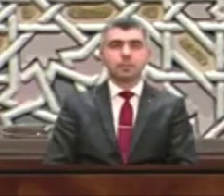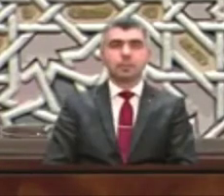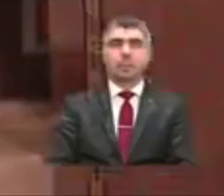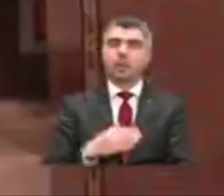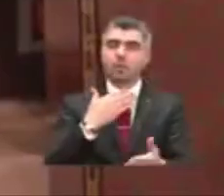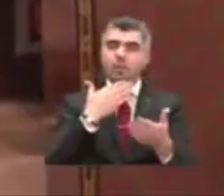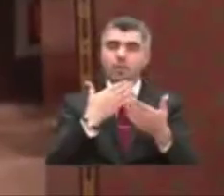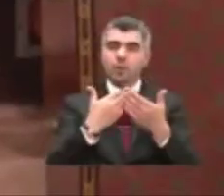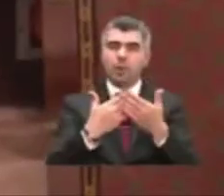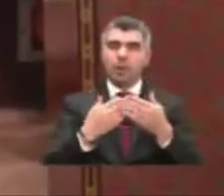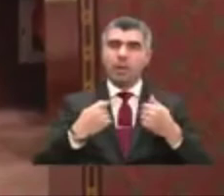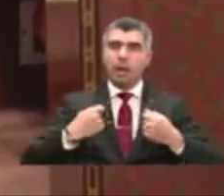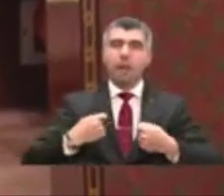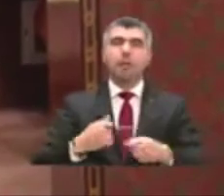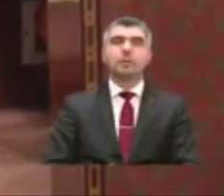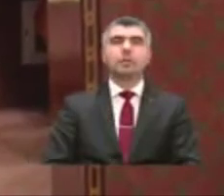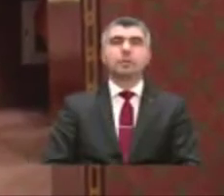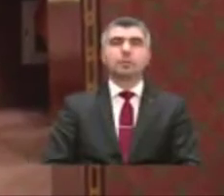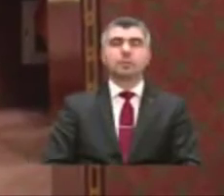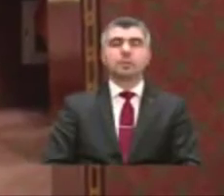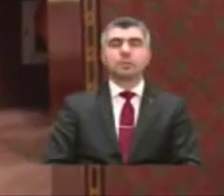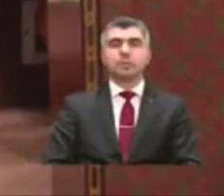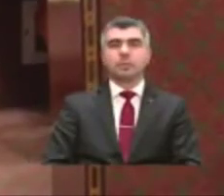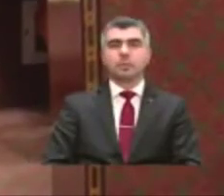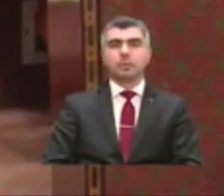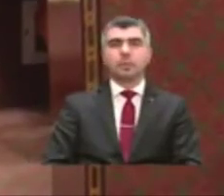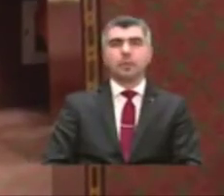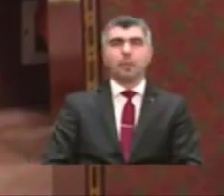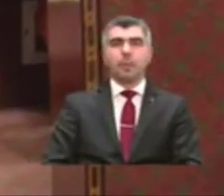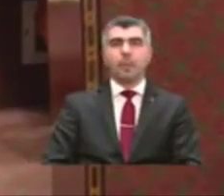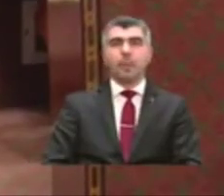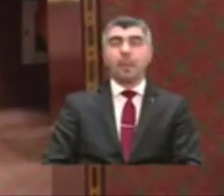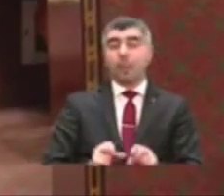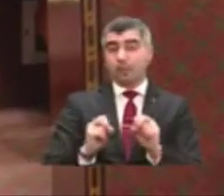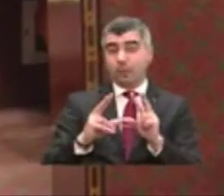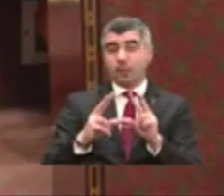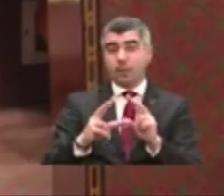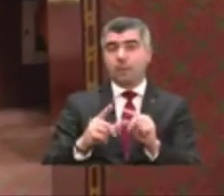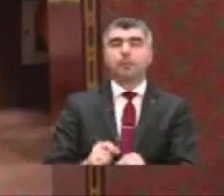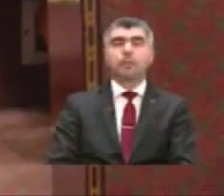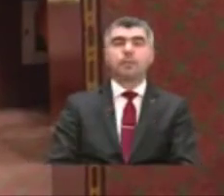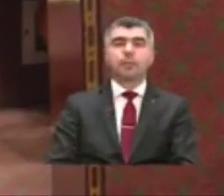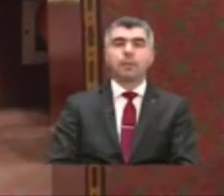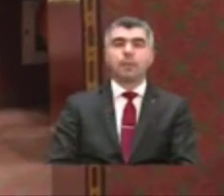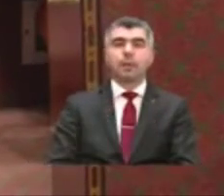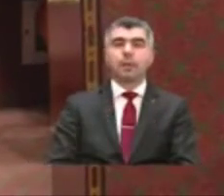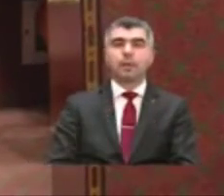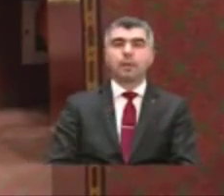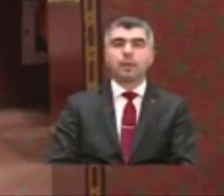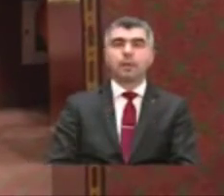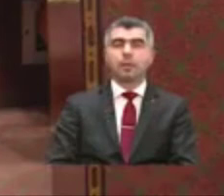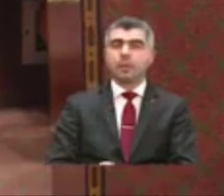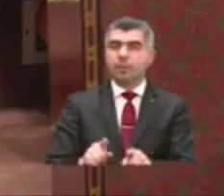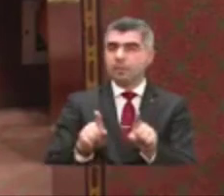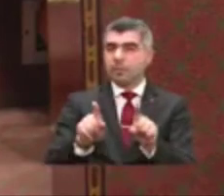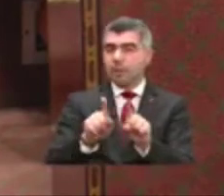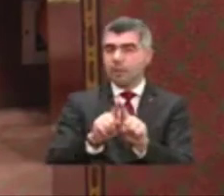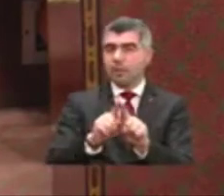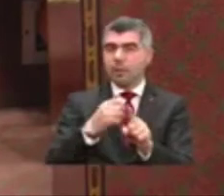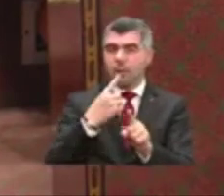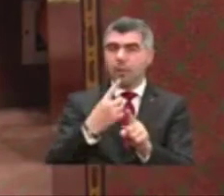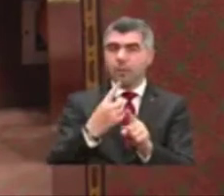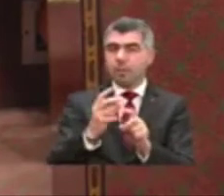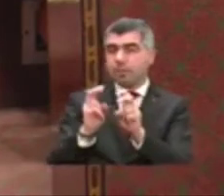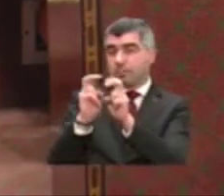شكرا سيد الرئيس، شكرا سيد النائب المحترم. فبالنسبة للجانب المرتبط باقتصاد في